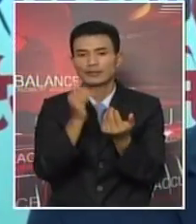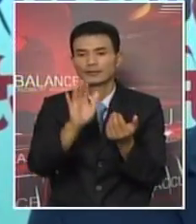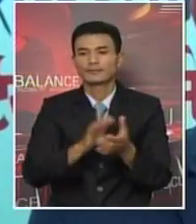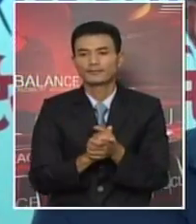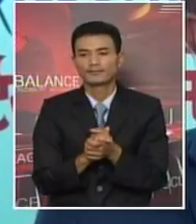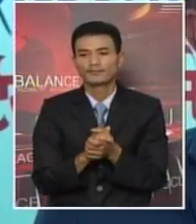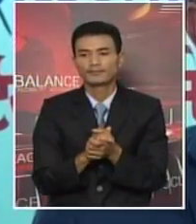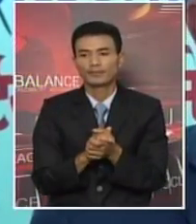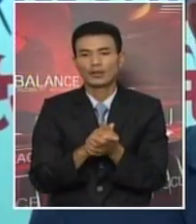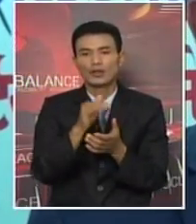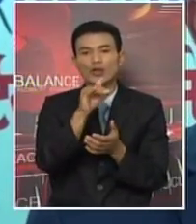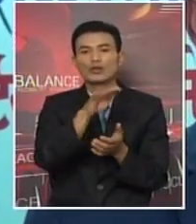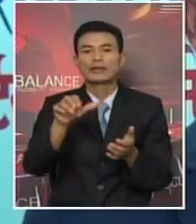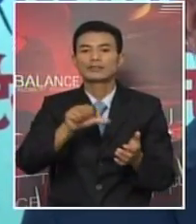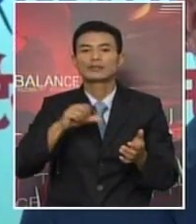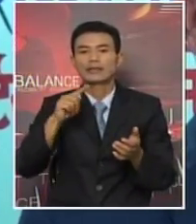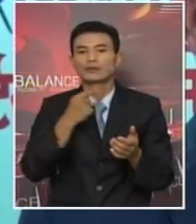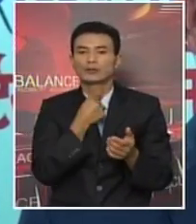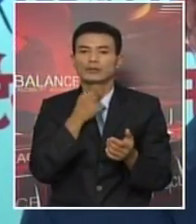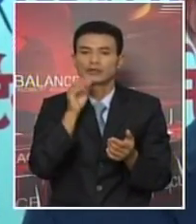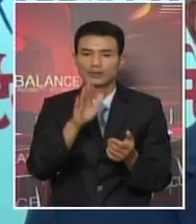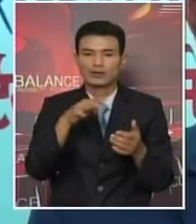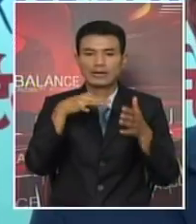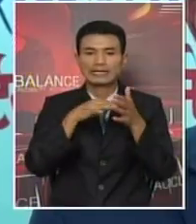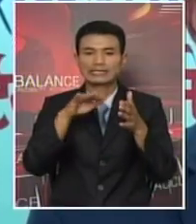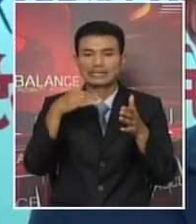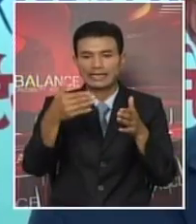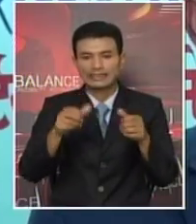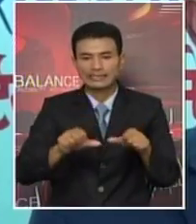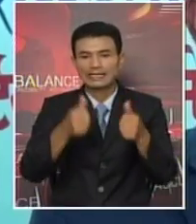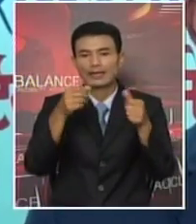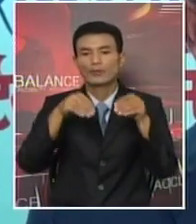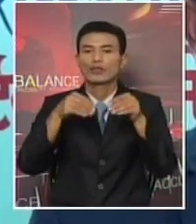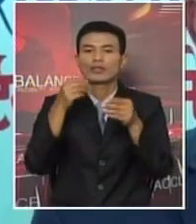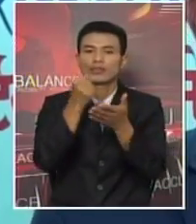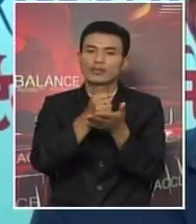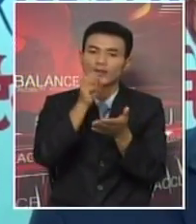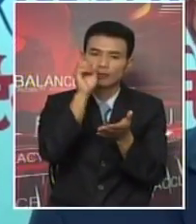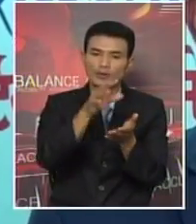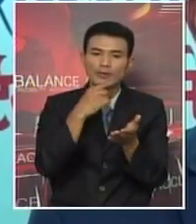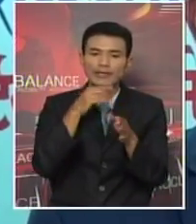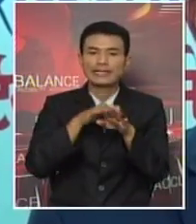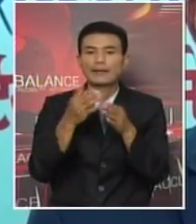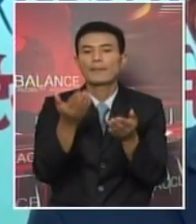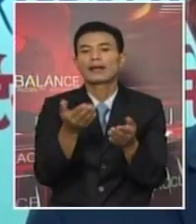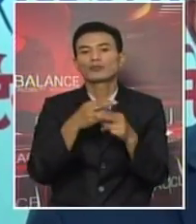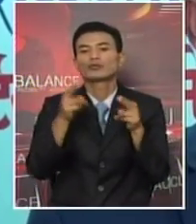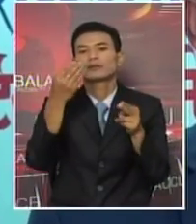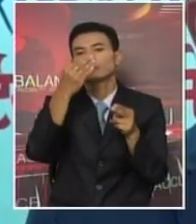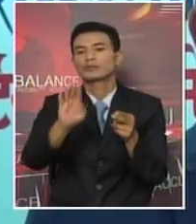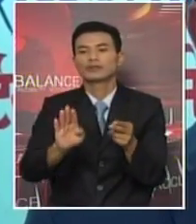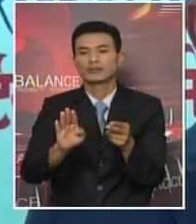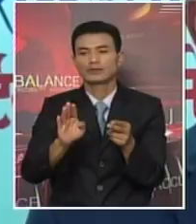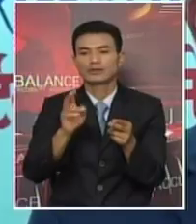कङ्ग्रेसप्रति मधेसी जनताको ठुलो भरोसा छ र नेपाली कङ्ग्रेसलाई जितायो भने, मत दियो भने हाम्रो फेरि माग पुरा हुन्छ भने